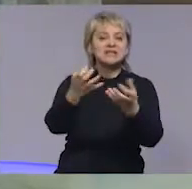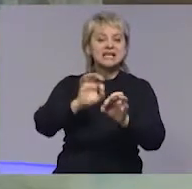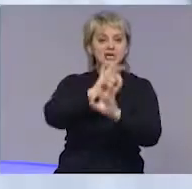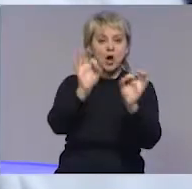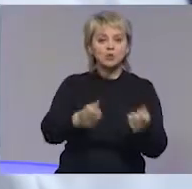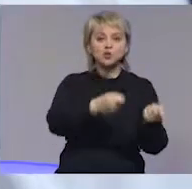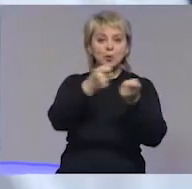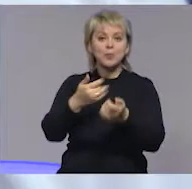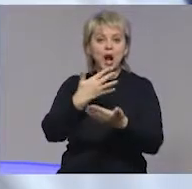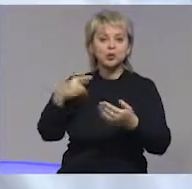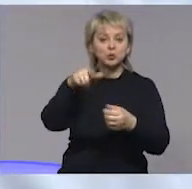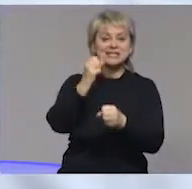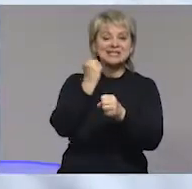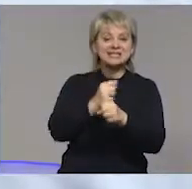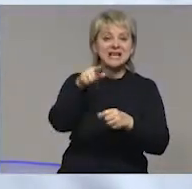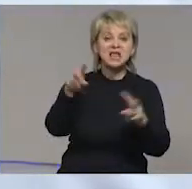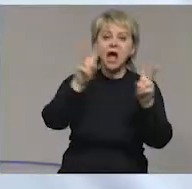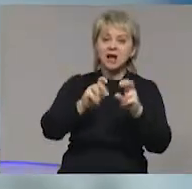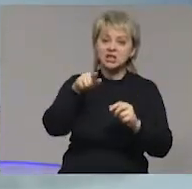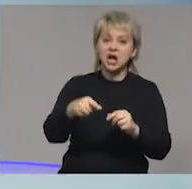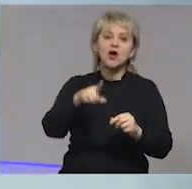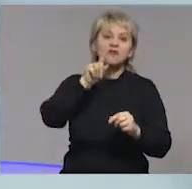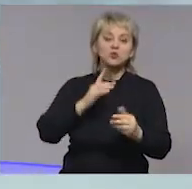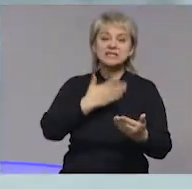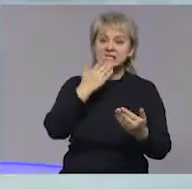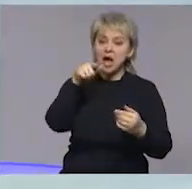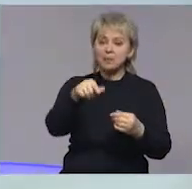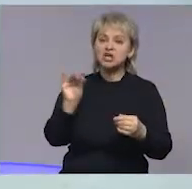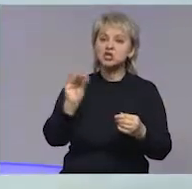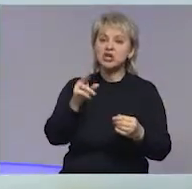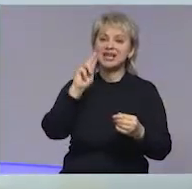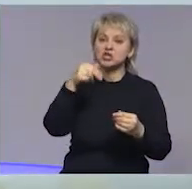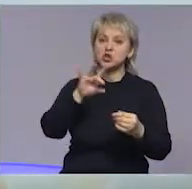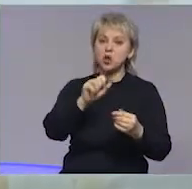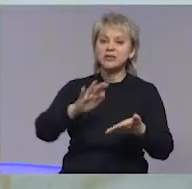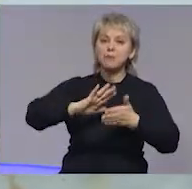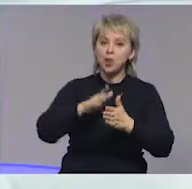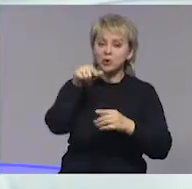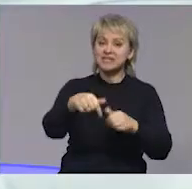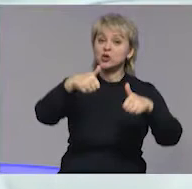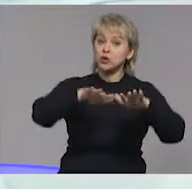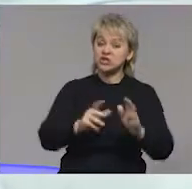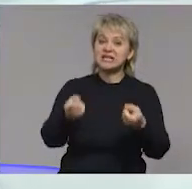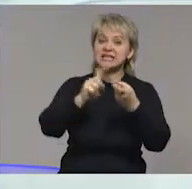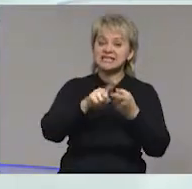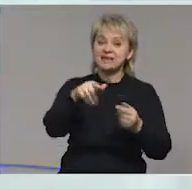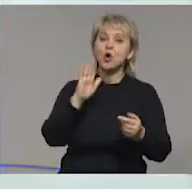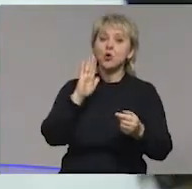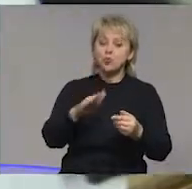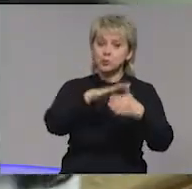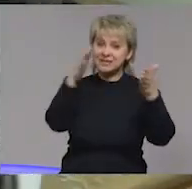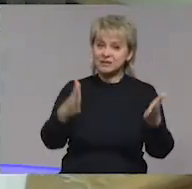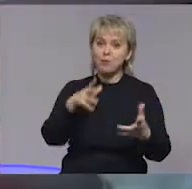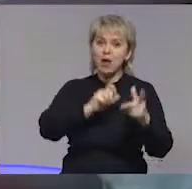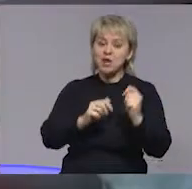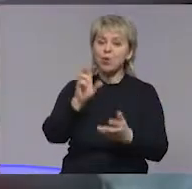образцы привезенной продукции и сделать их анализ на вкус и запах, жирность, кислотность, плотность. От ее решения зависит, пойдет цистерна молока